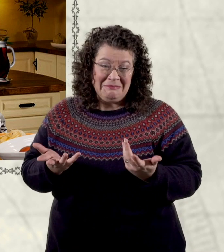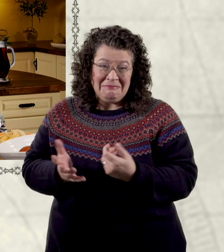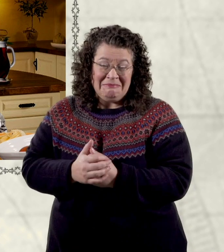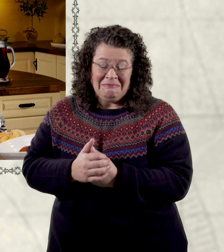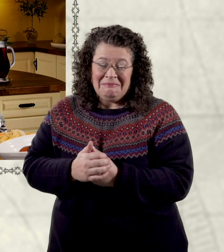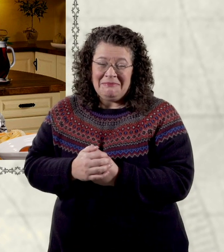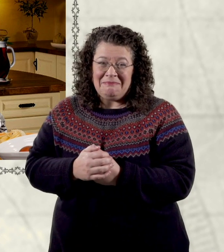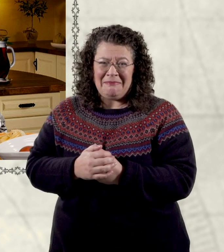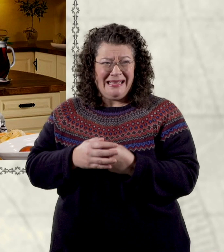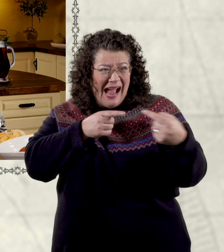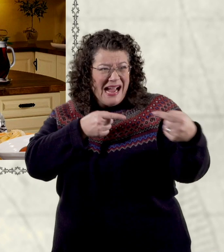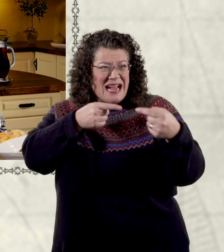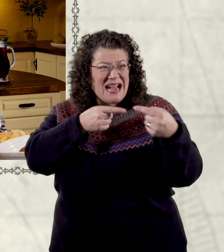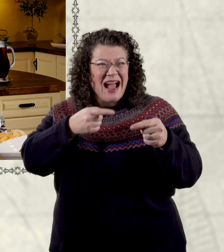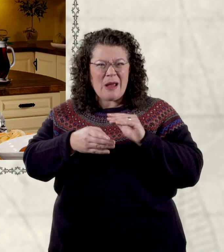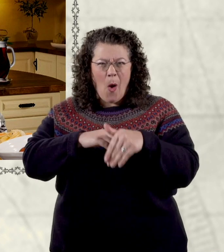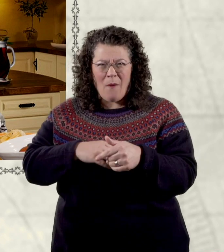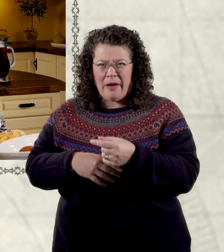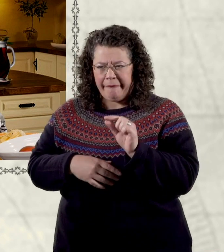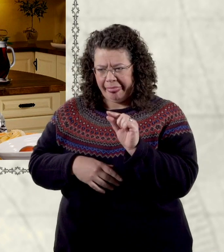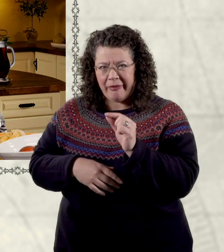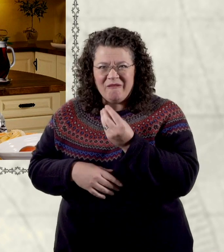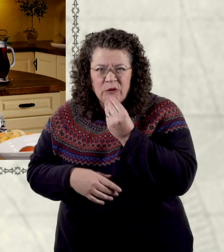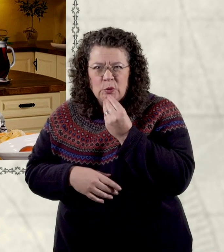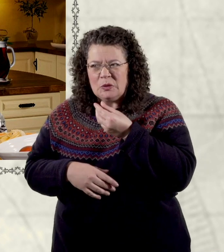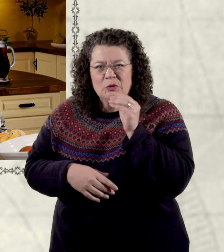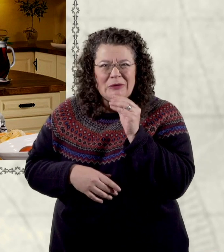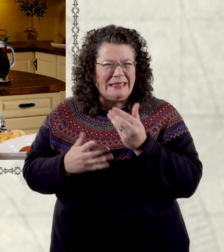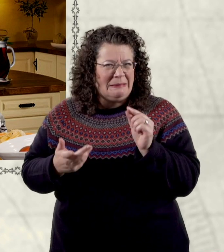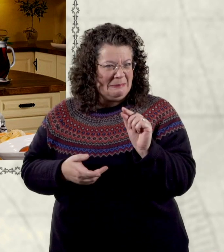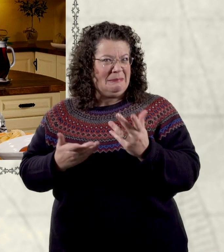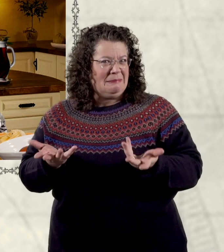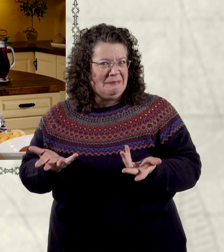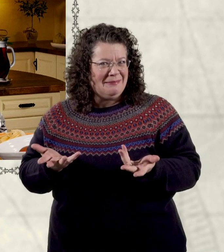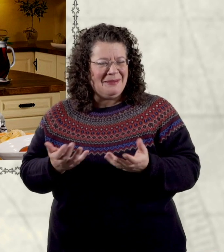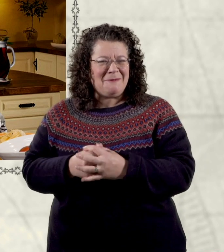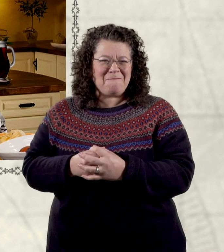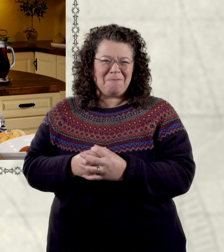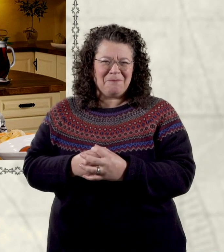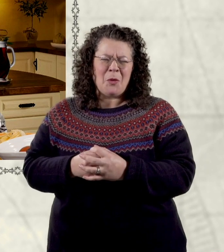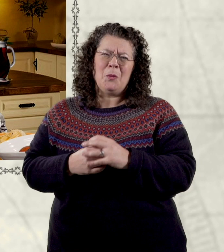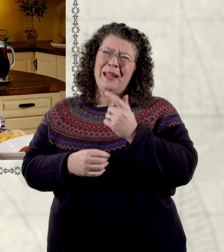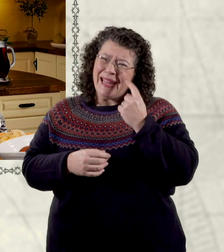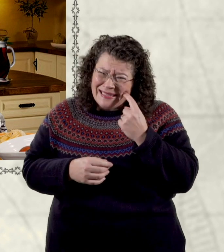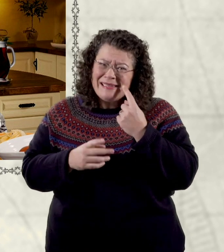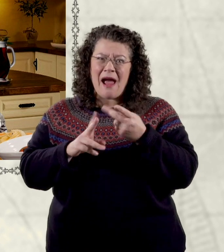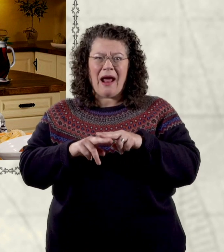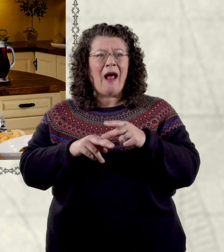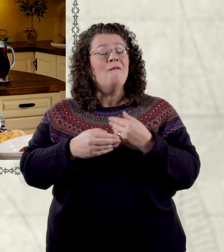holl frwydro geiriol na am geged neu ddau o fwyd a diod. Bydde fe lot haws